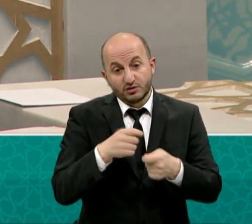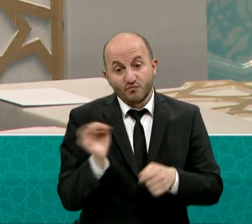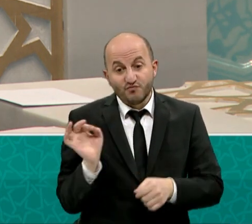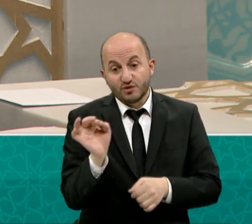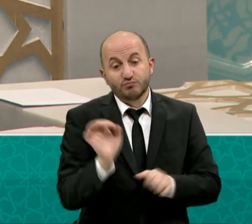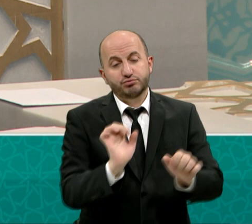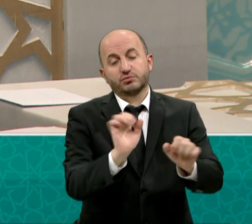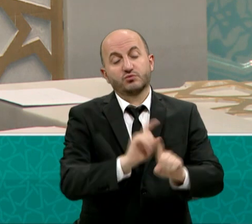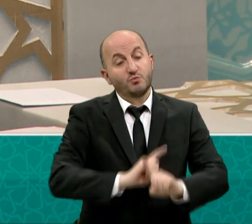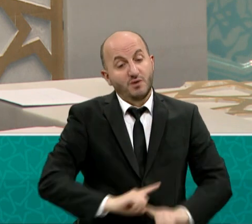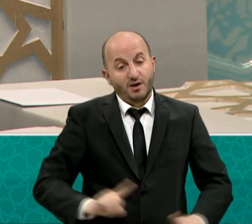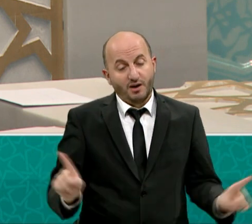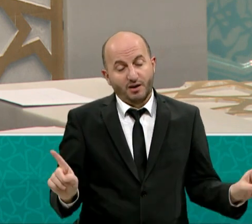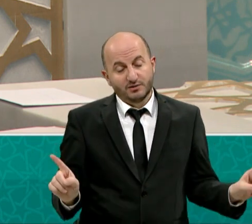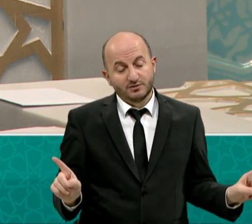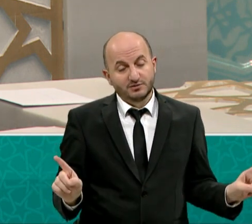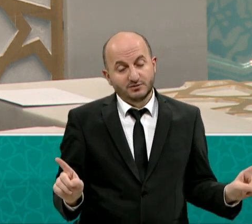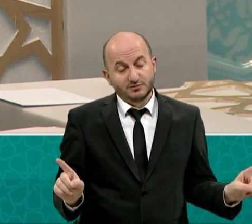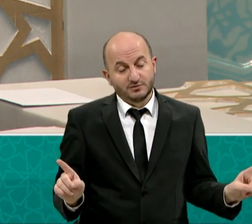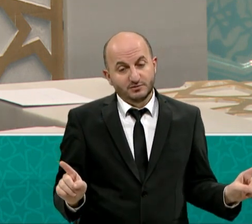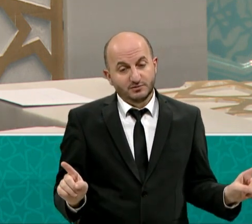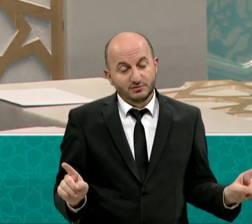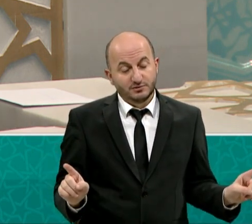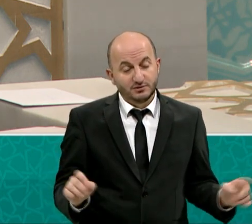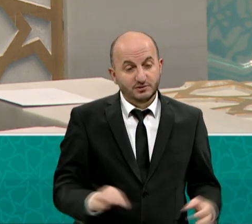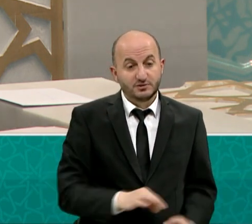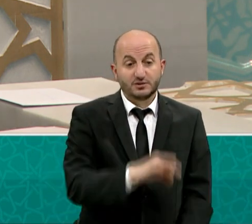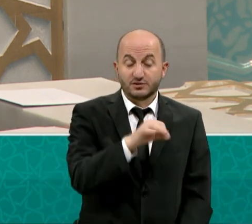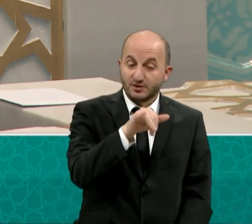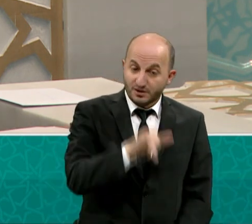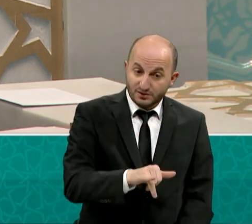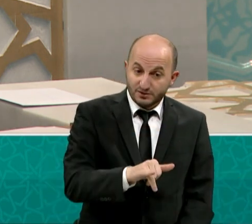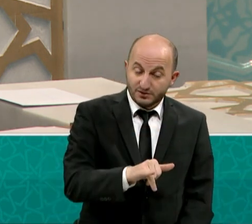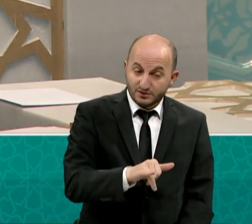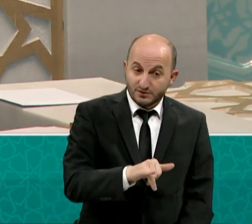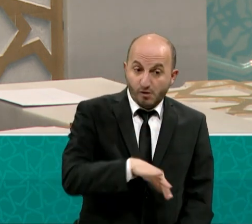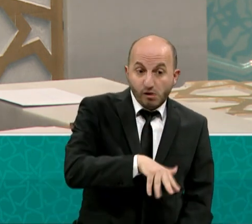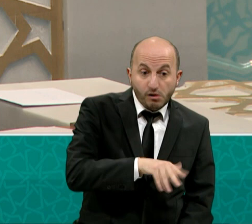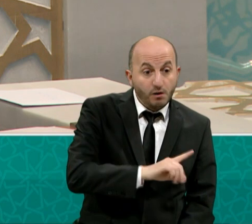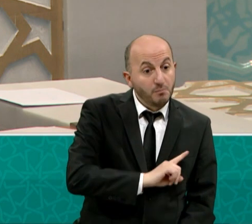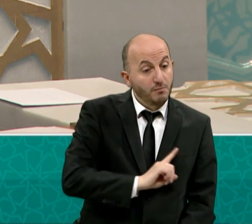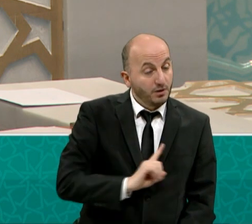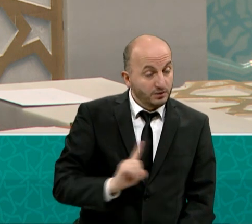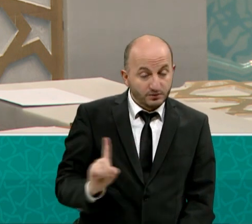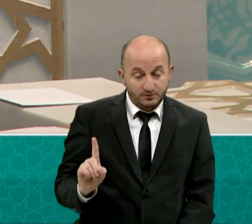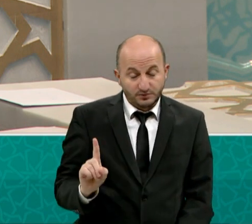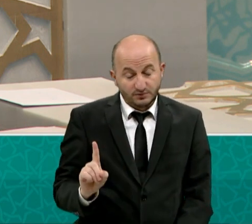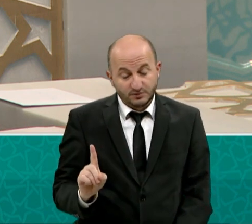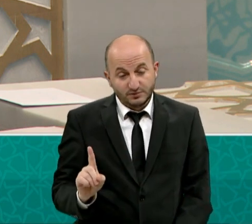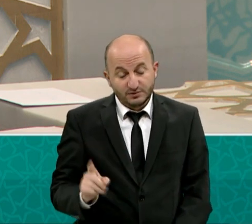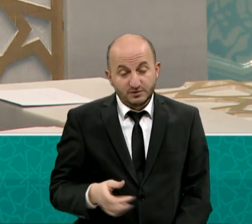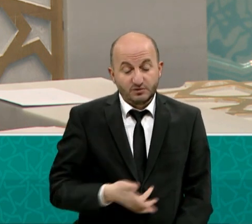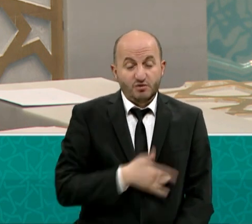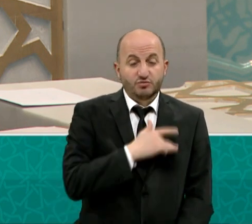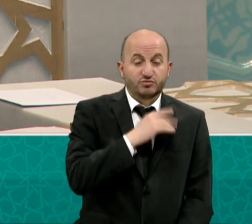aldatmayacak, insanları aldatmayacak, insanların hakkını, hukukunu ihlal etmeyecek. İnanç, iman,